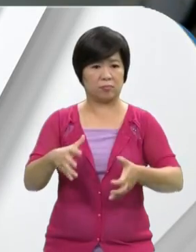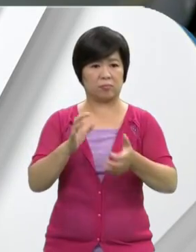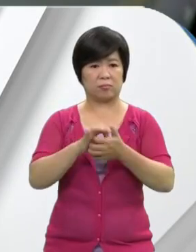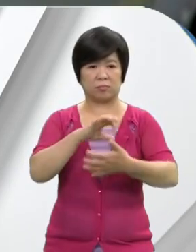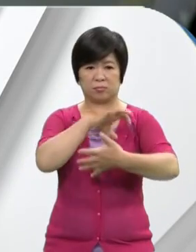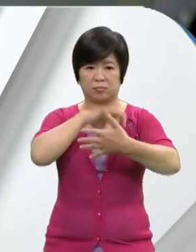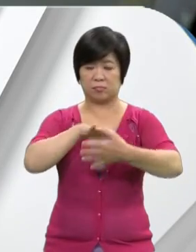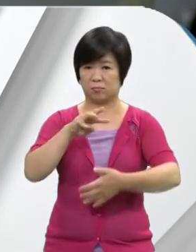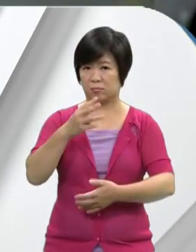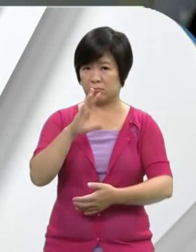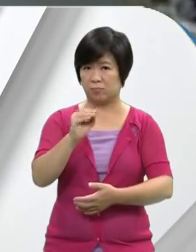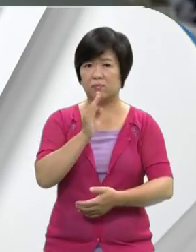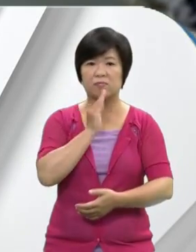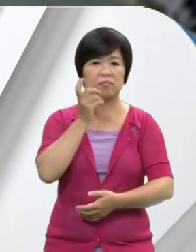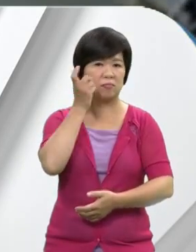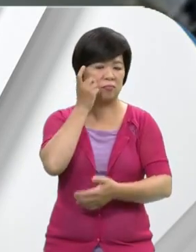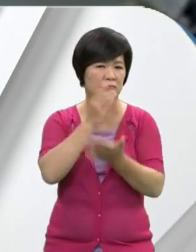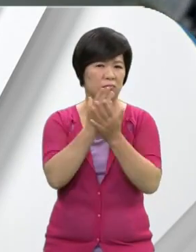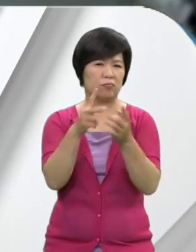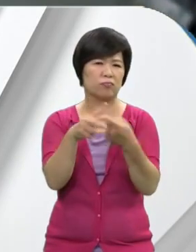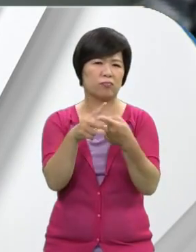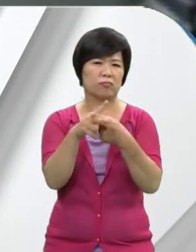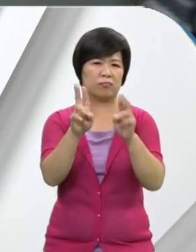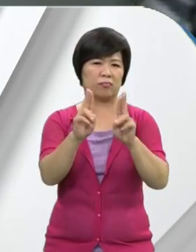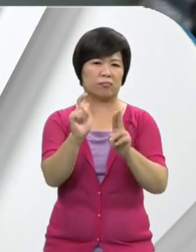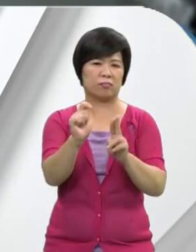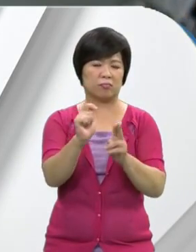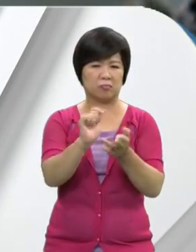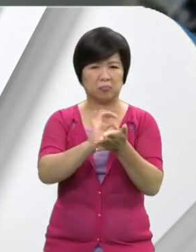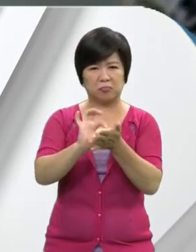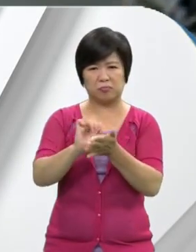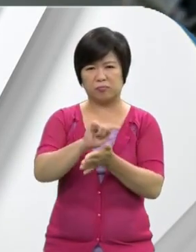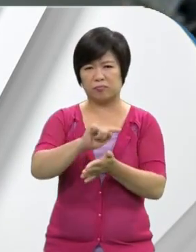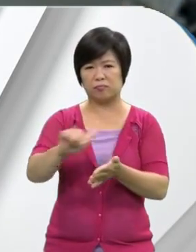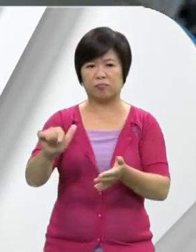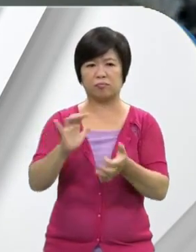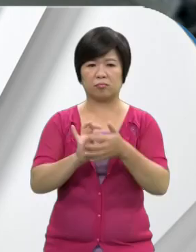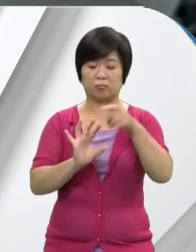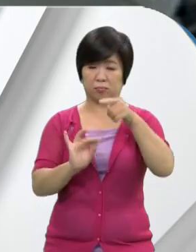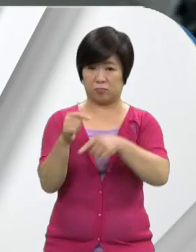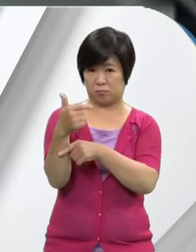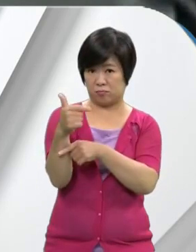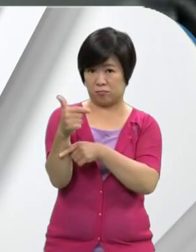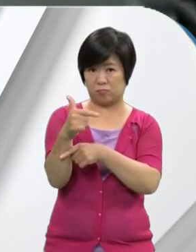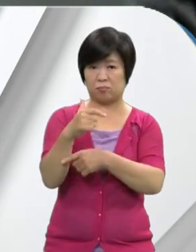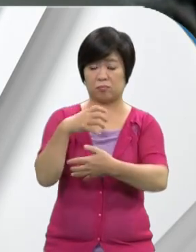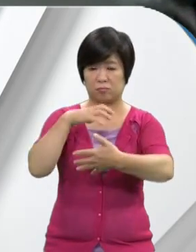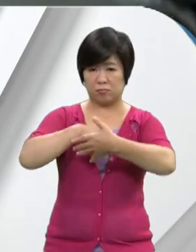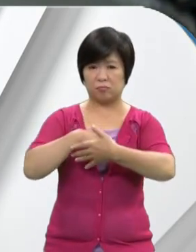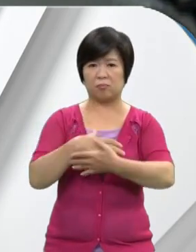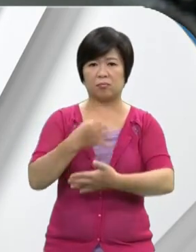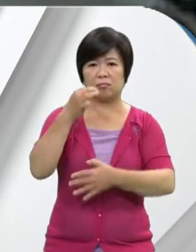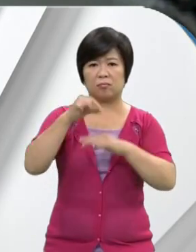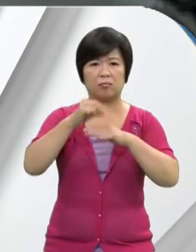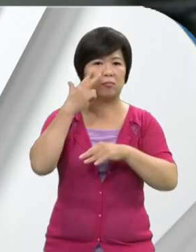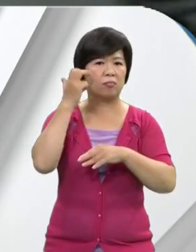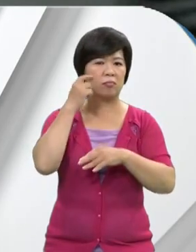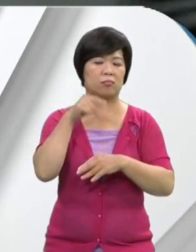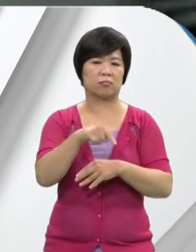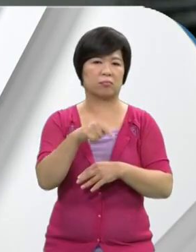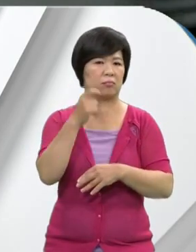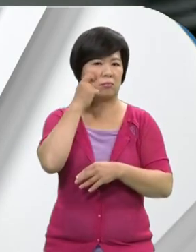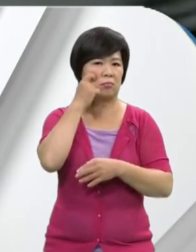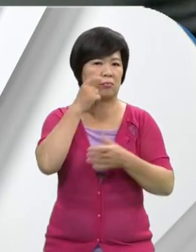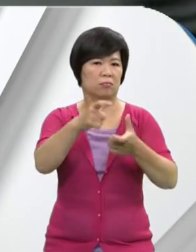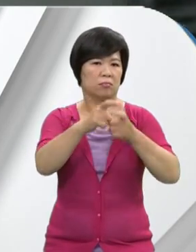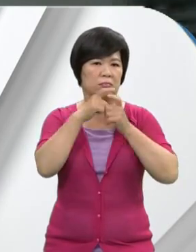300万吨算是属于列为四型天然气产品。虽然仅仅占6%，但是低度的贵金属列为成分，它是较难回